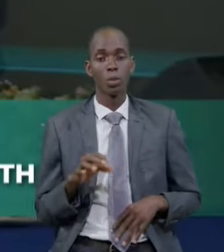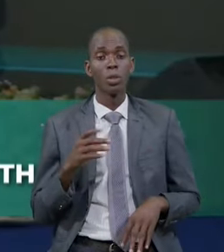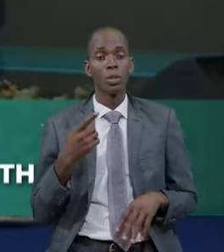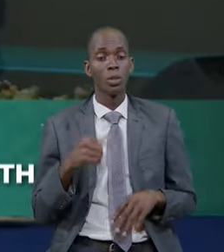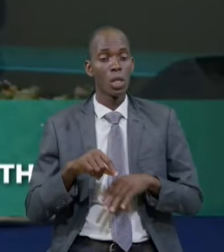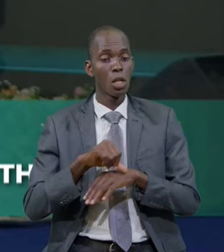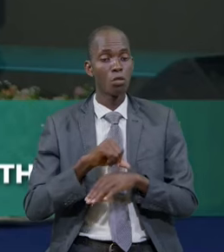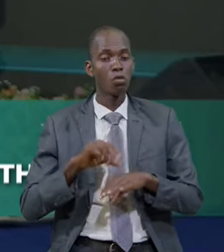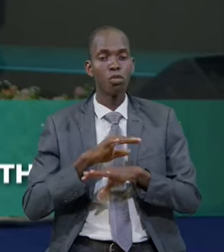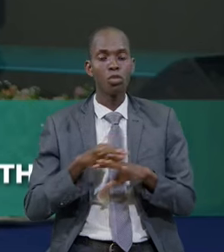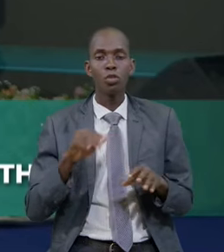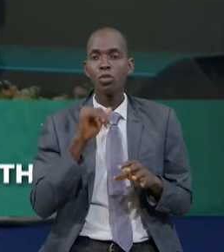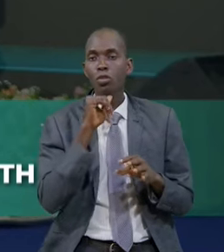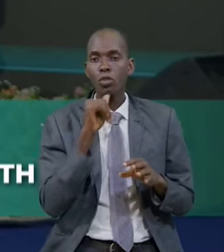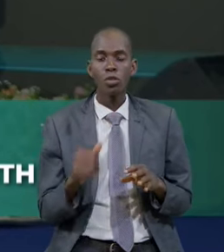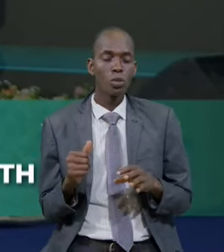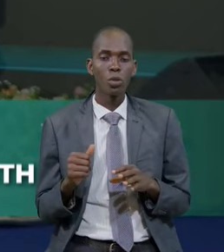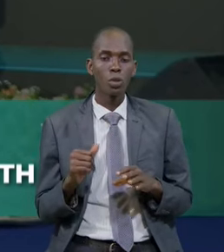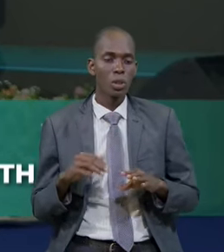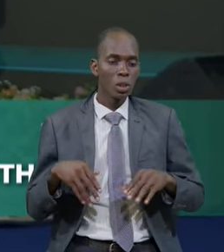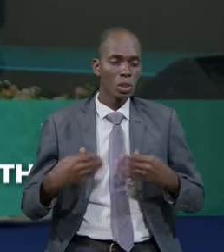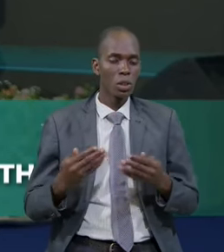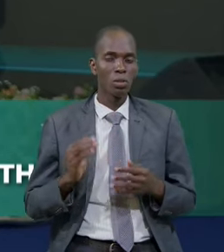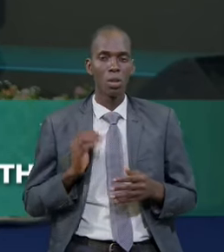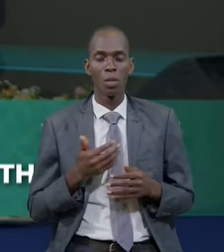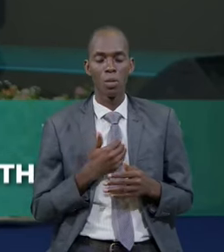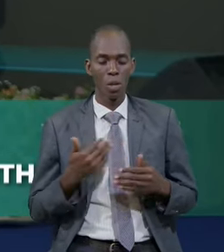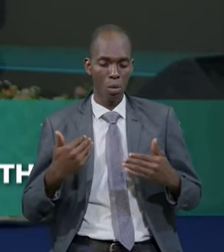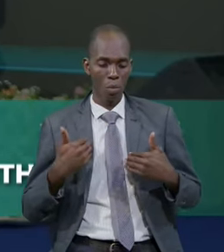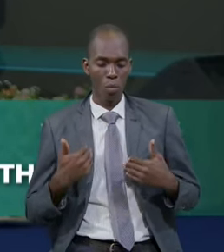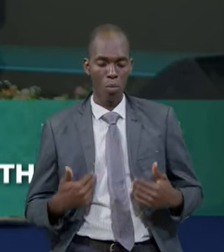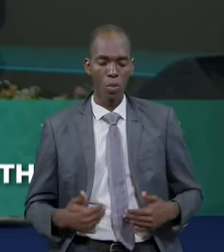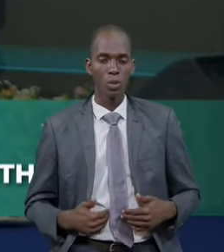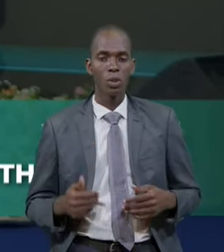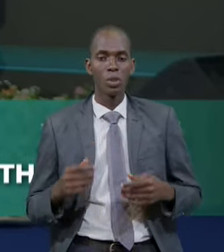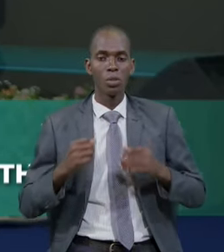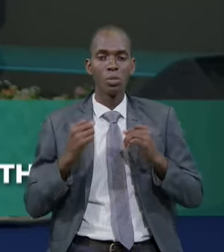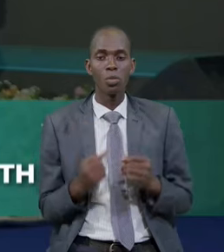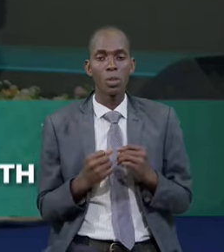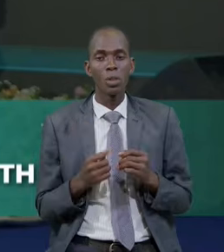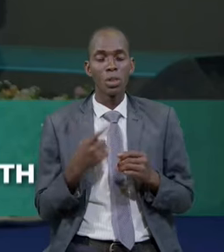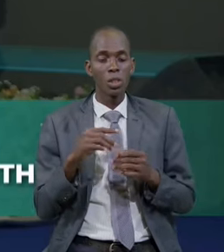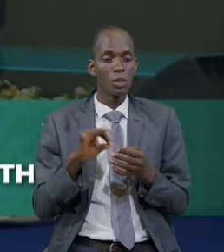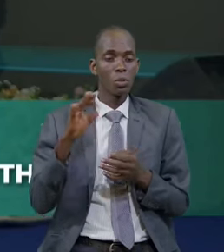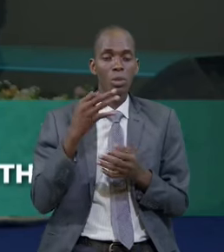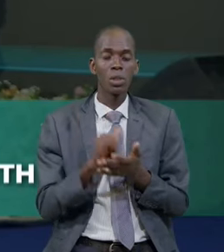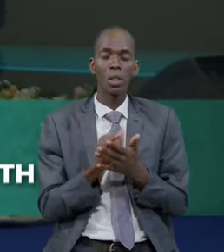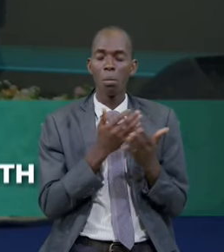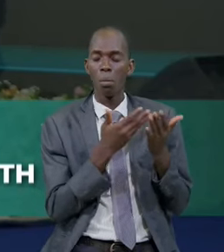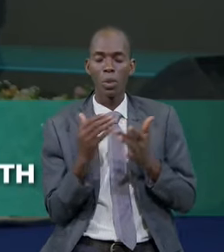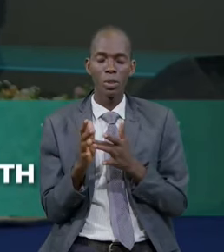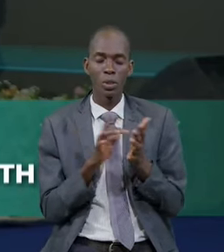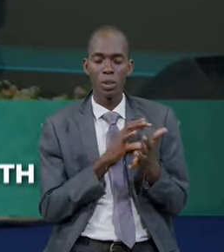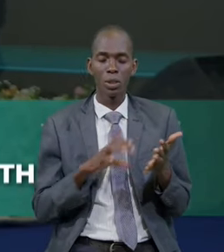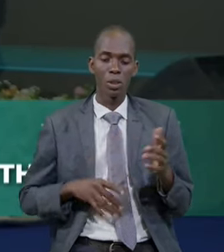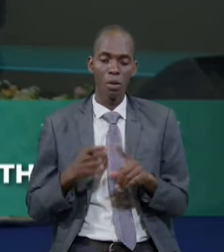Si l'onction ne donne pas de la vitalité à ton corps, l'esprit qui a resté Christ d'entre les morts